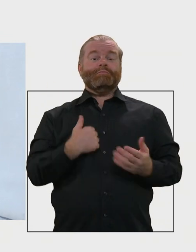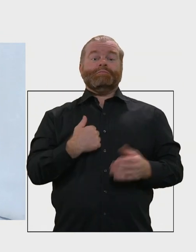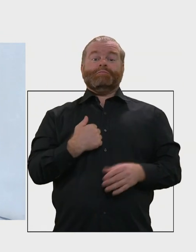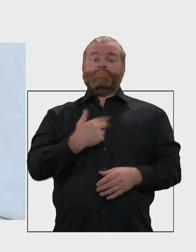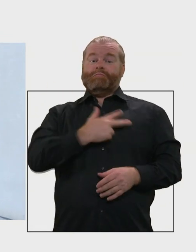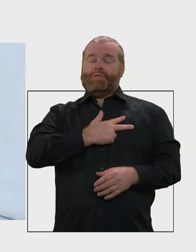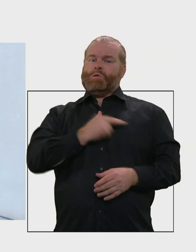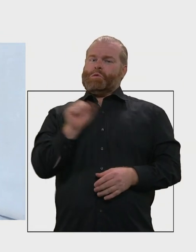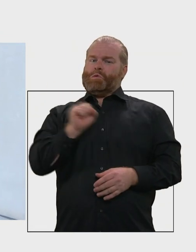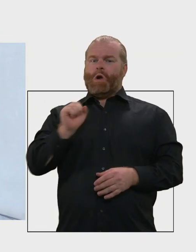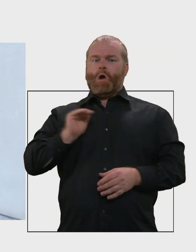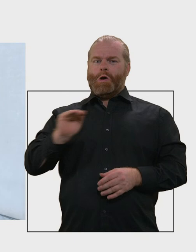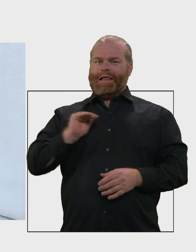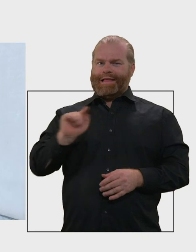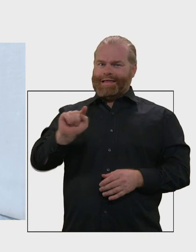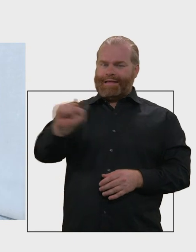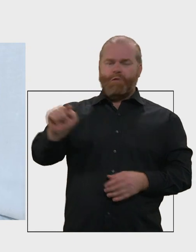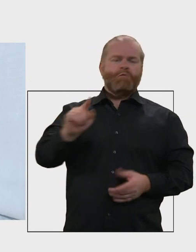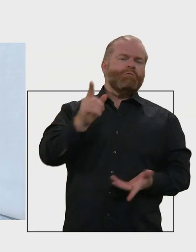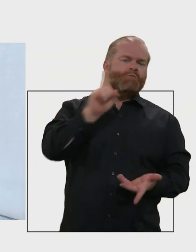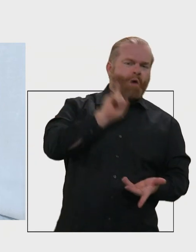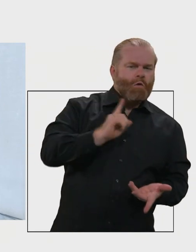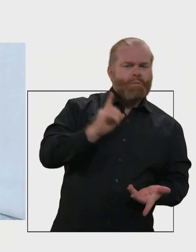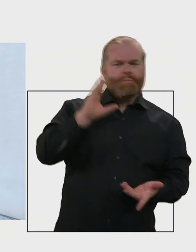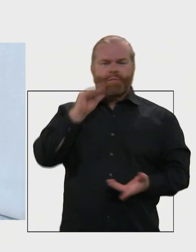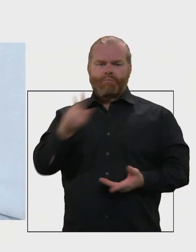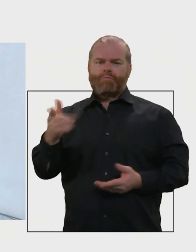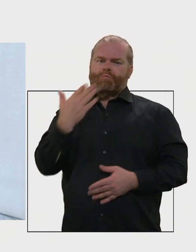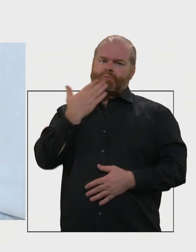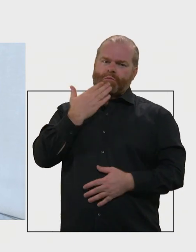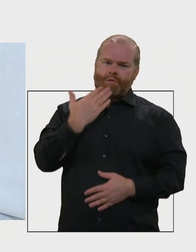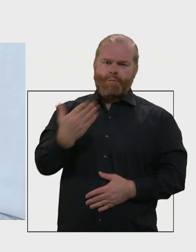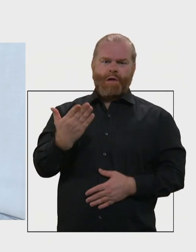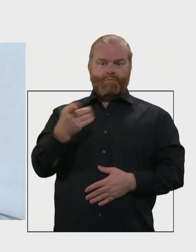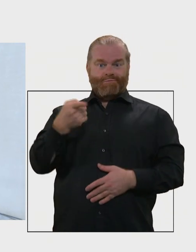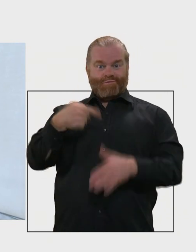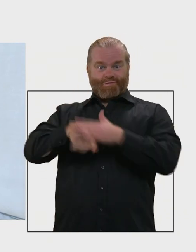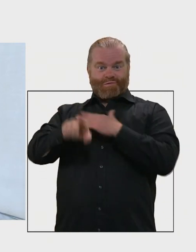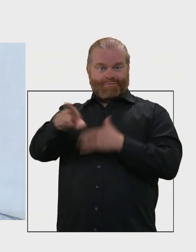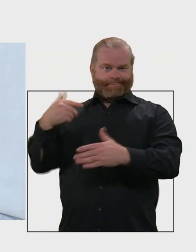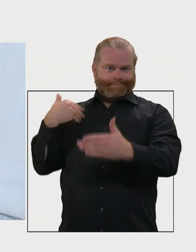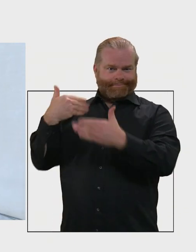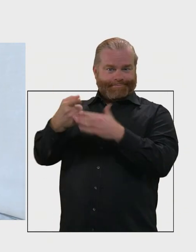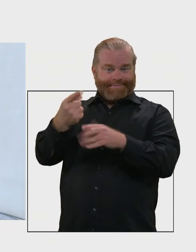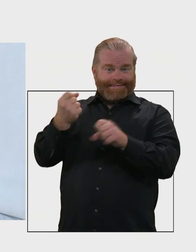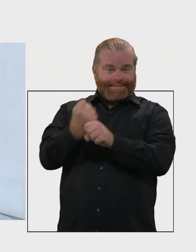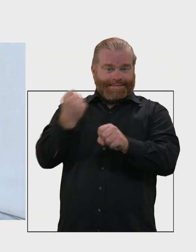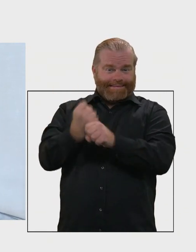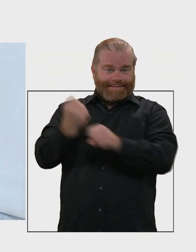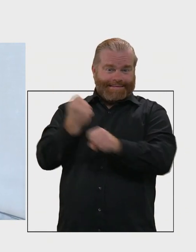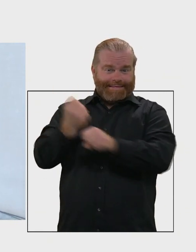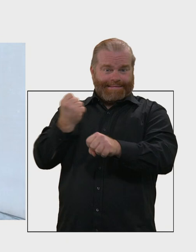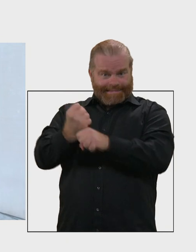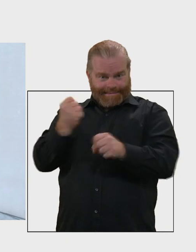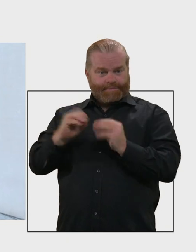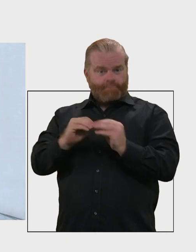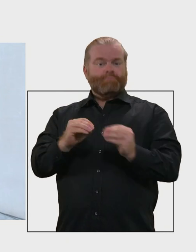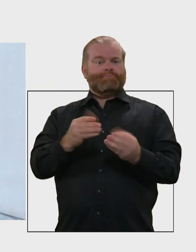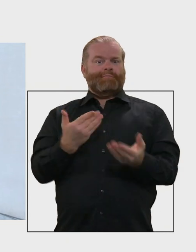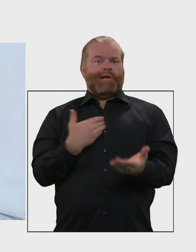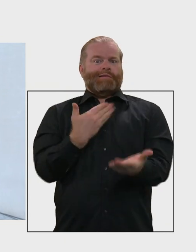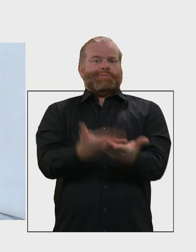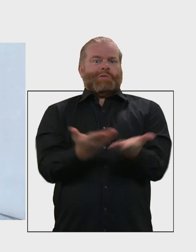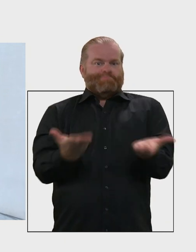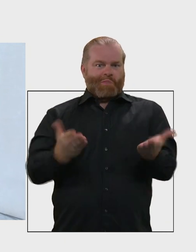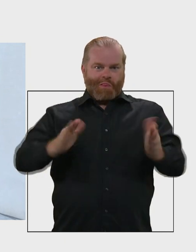guten Angebot auch unter den Aspekten Barrierefreiheit und Inklusion hier an den Start gehen. Baulich haben da viele mitgewirkt. Da denke ich zum Beispiel